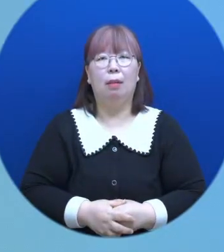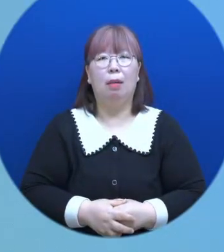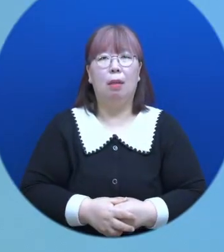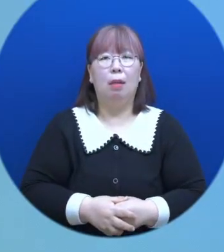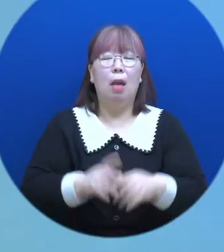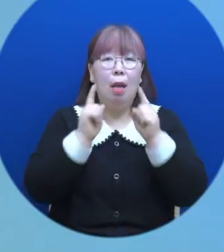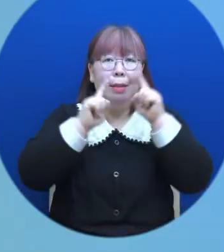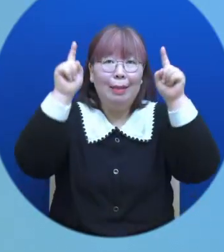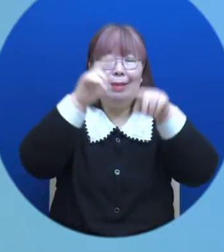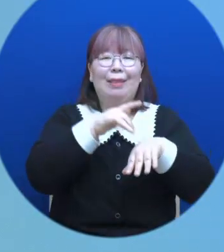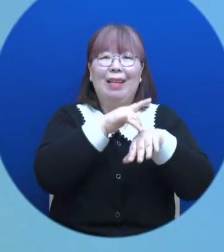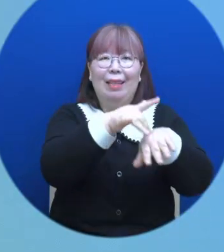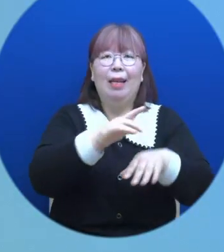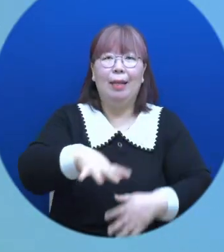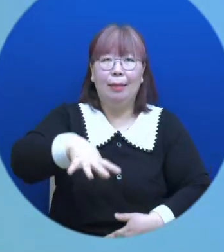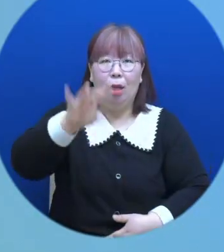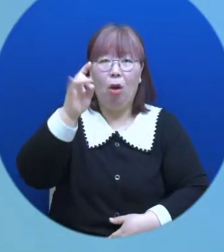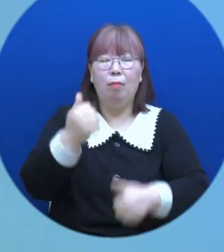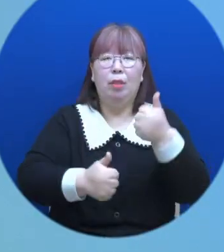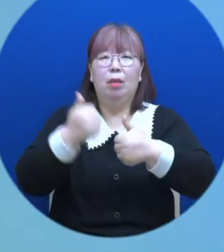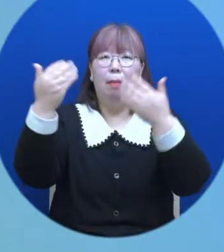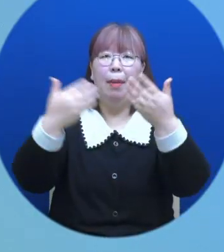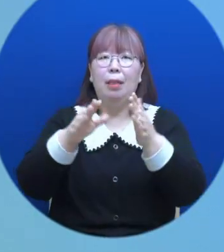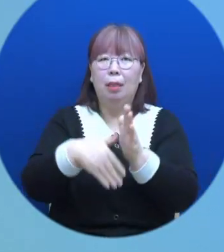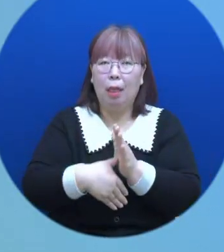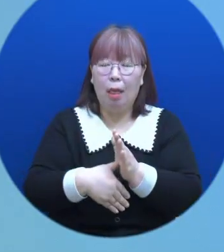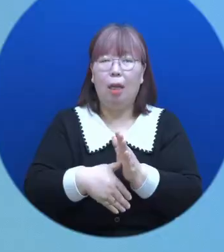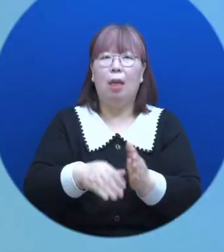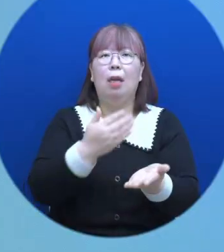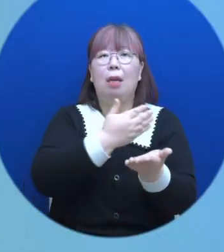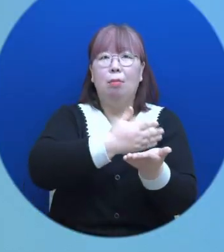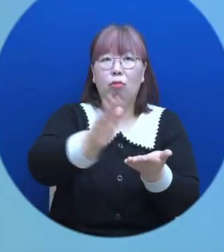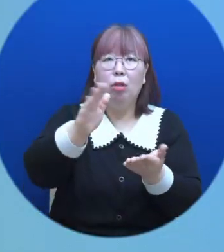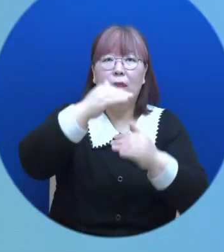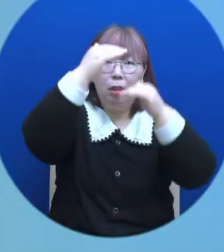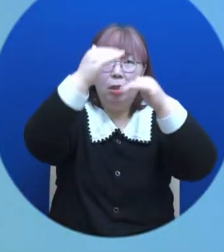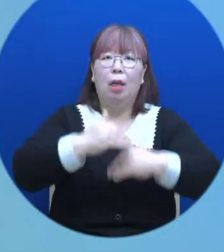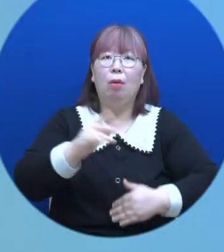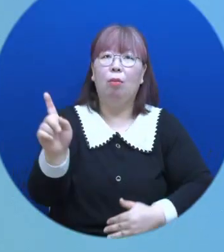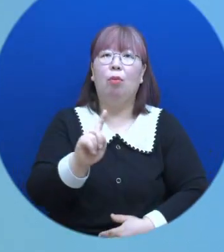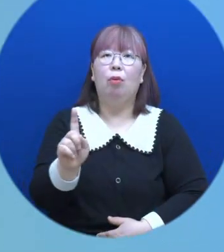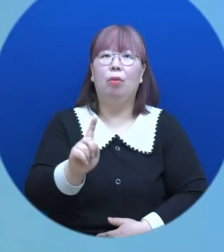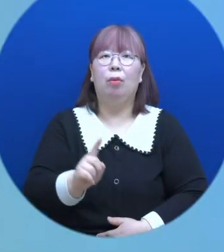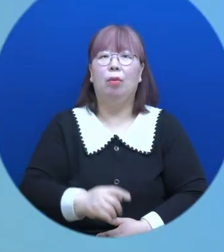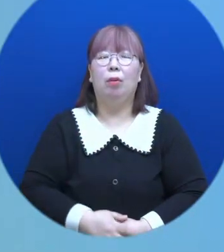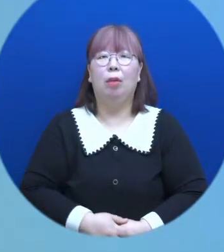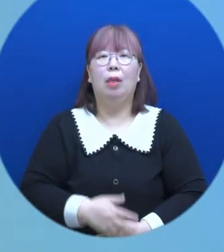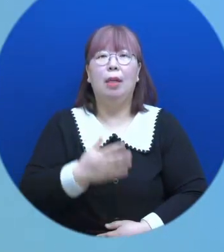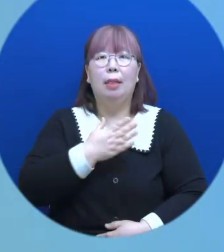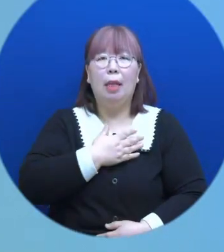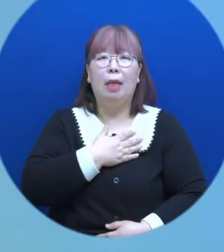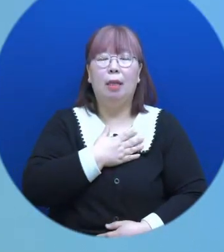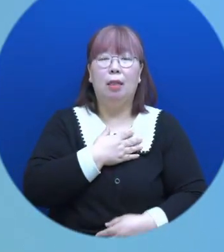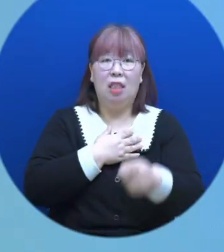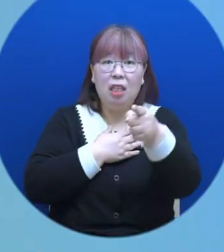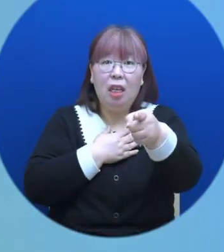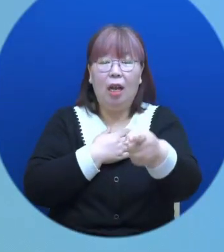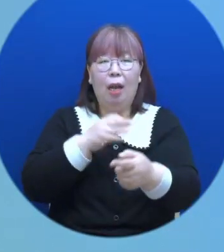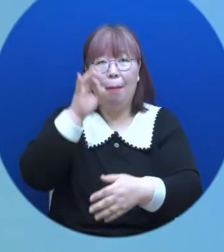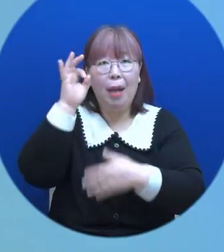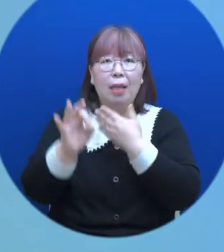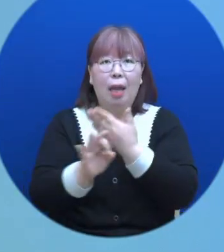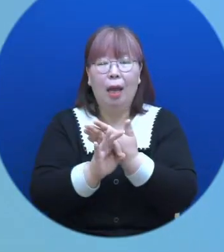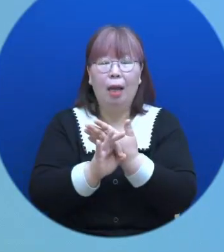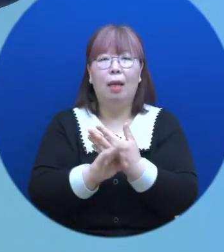사탄에게 처음 시험을 받을 때 사탄을 물리치는 내용이 무엇입니까? 내가 만일 하나님의 아들이어든